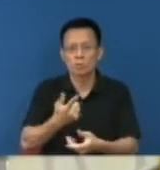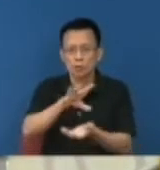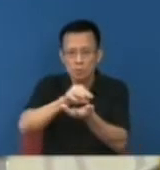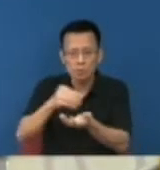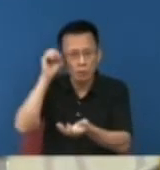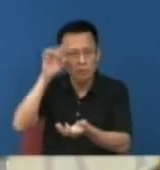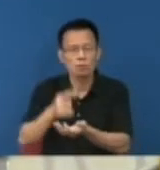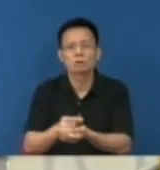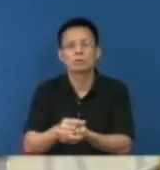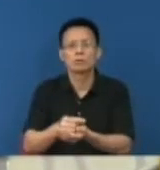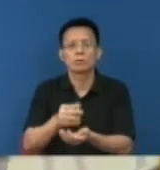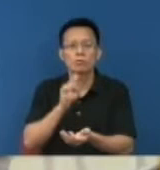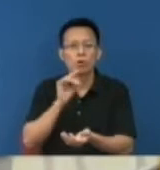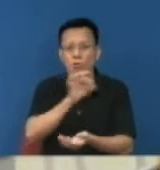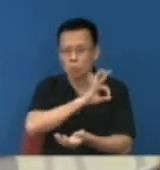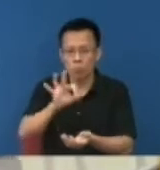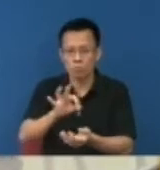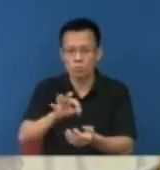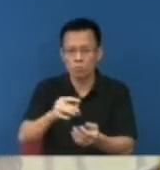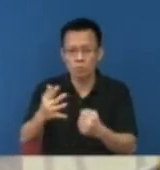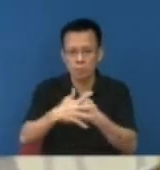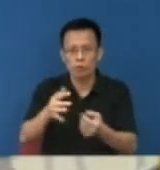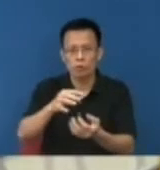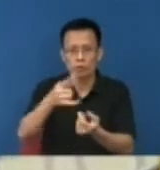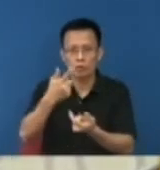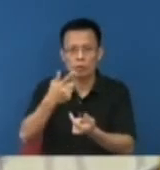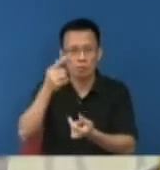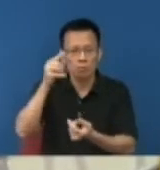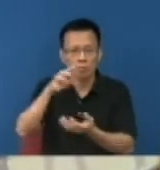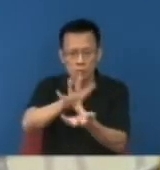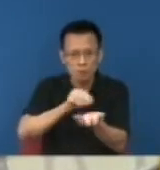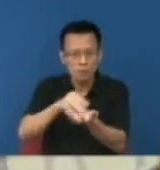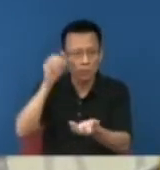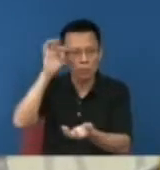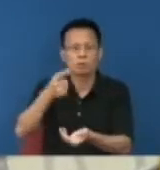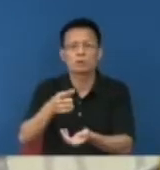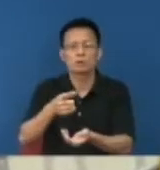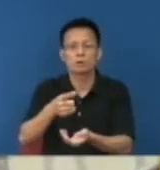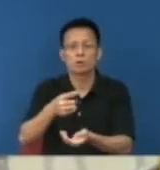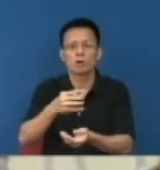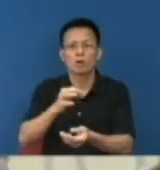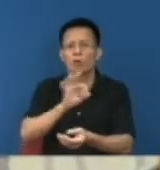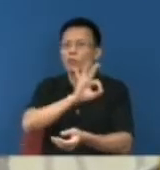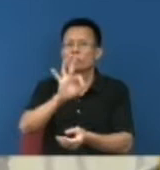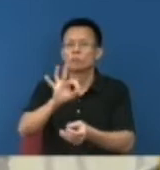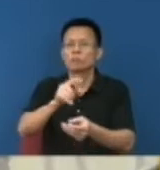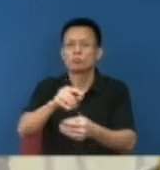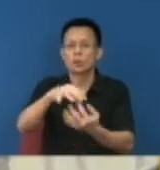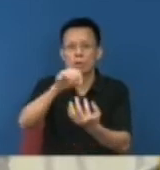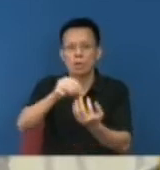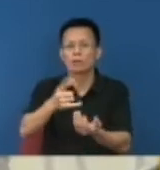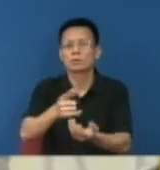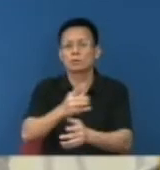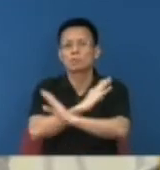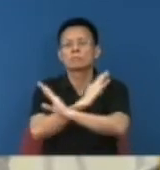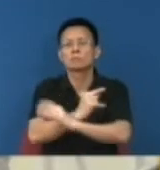能就係好似以前咁啦咁樣，咁所以其實成個諮詢咧都係一個誤導。的民意佢就係話